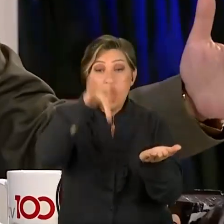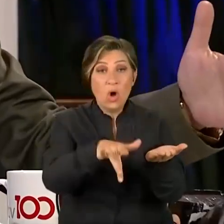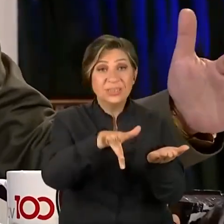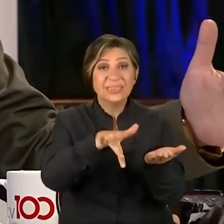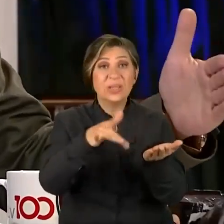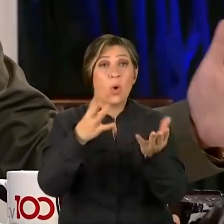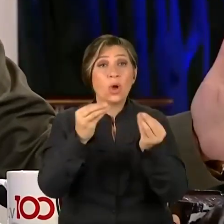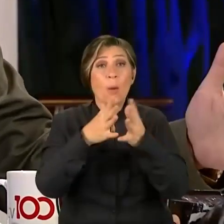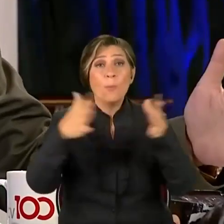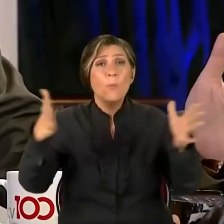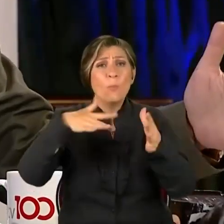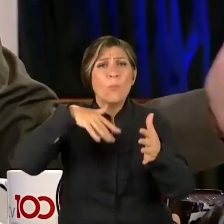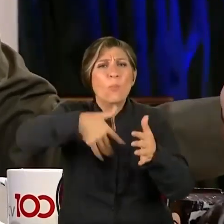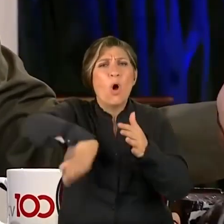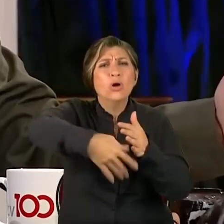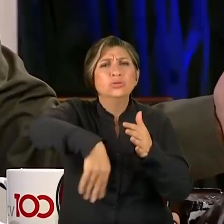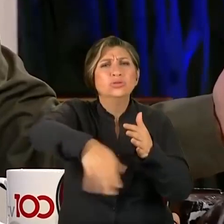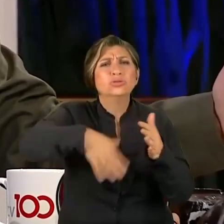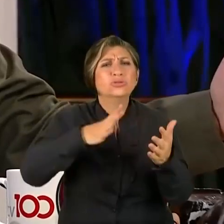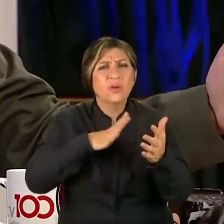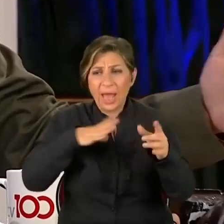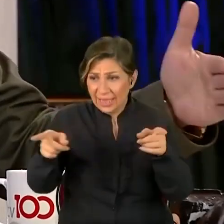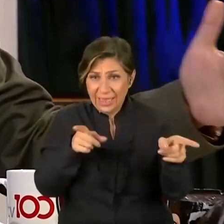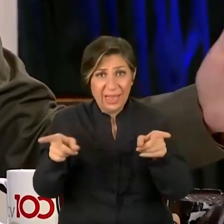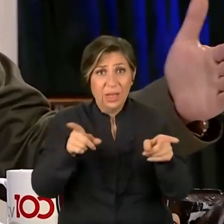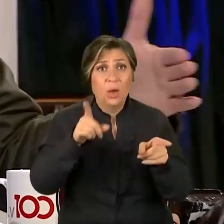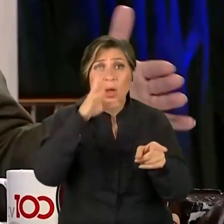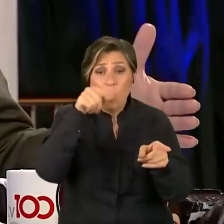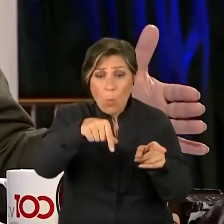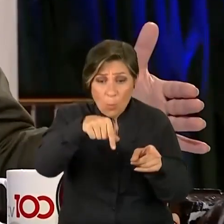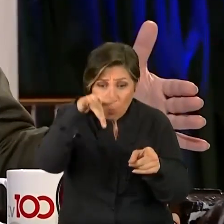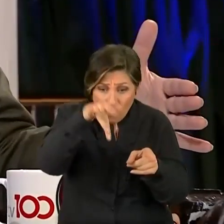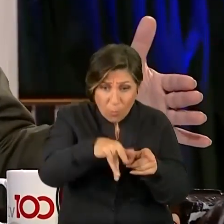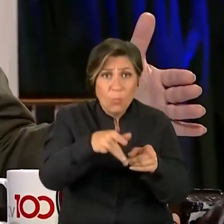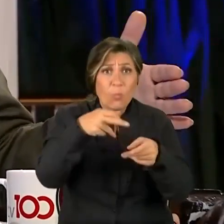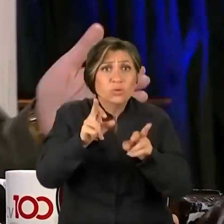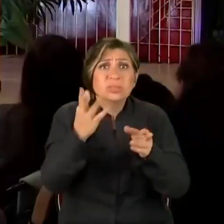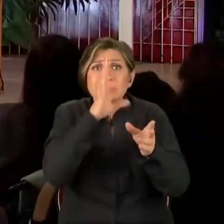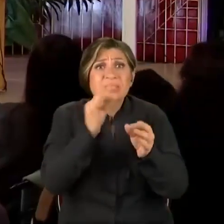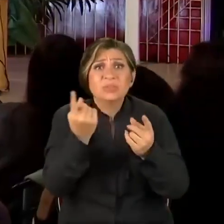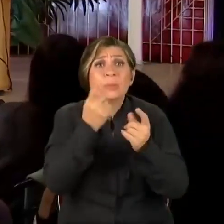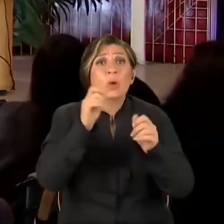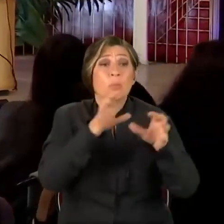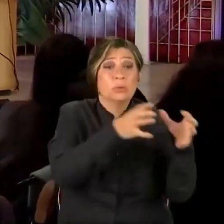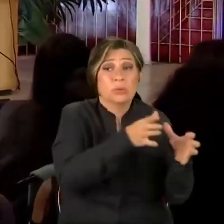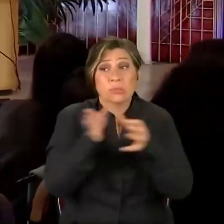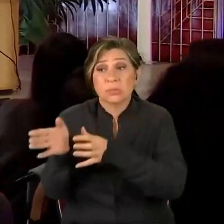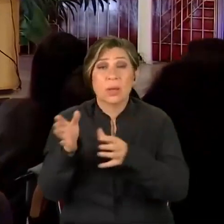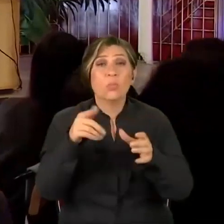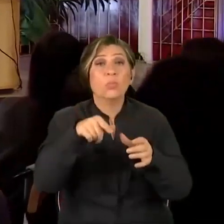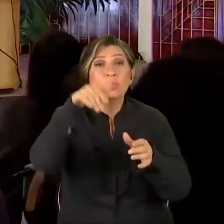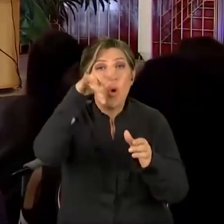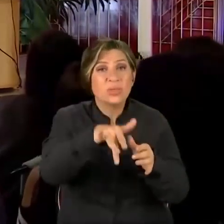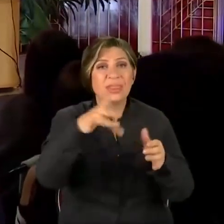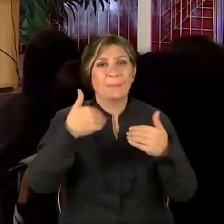ortasında o kadar büyük bir boşluk var ki ikisinin arasında ve Kimse o boşluğu dolduruyor aslında yani yağmurlarıyla burada